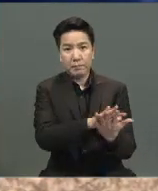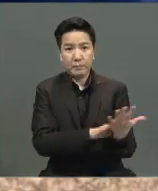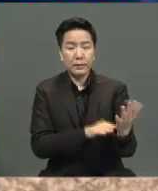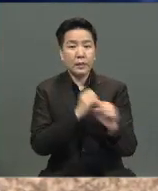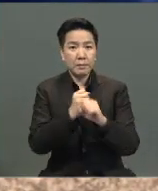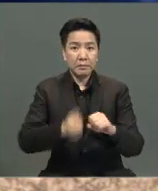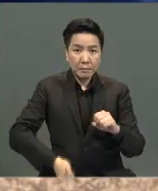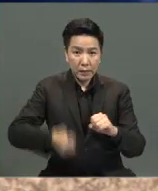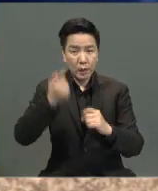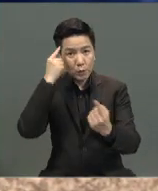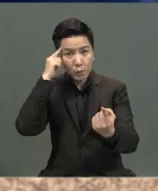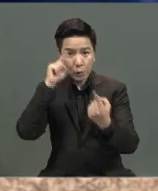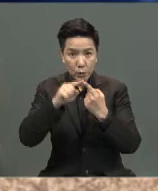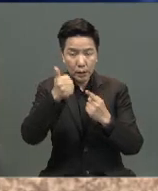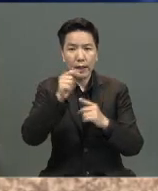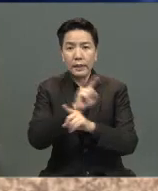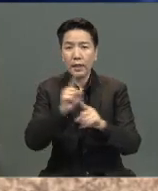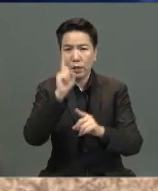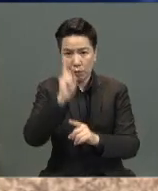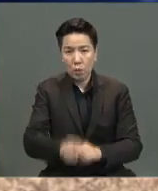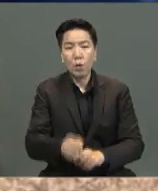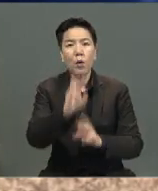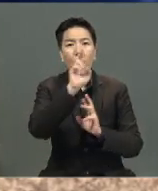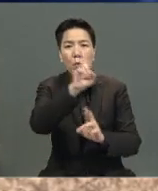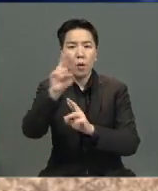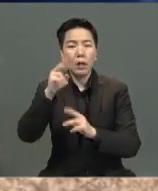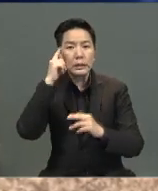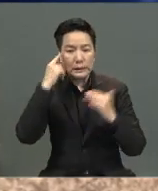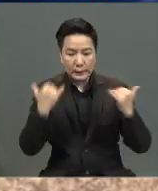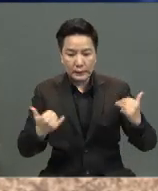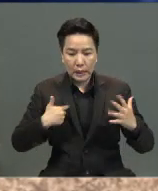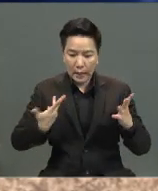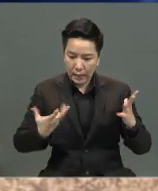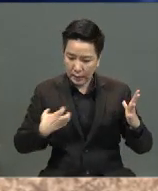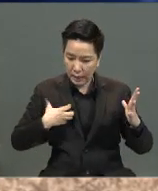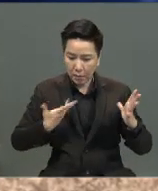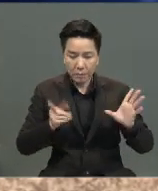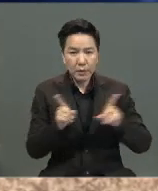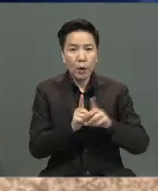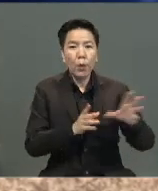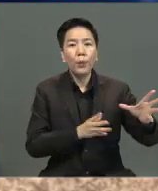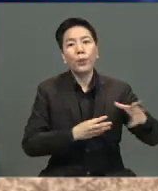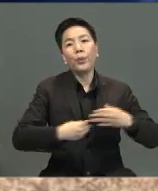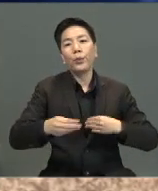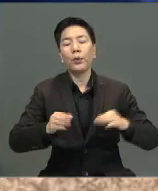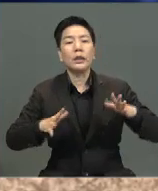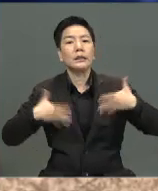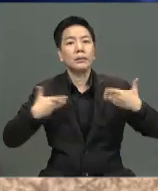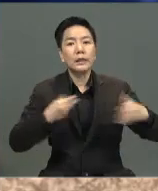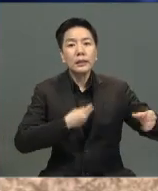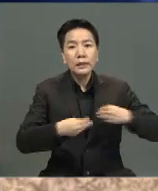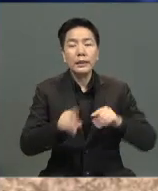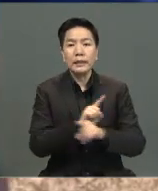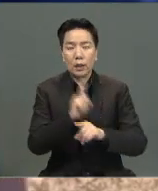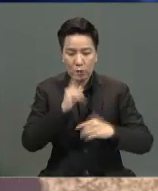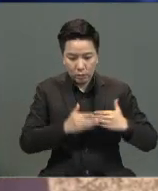จแต่เราก็ต้องระมัดระวังอย่างยิ่งที่จะต้องการผ่อนคลายแต่ละระยะจะต้องทำด้วย